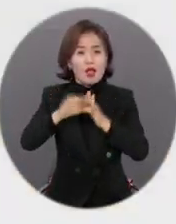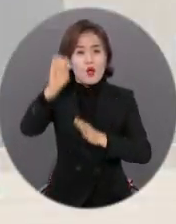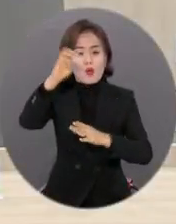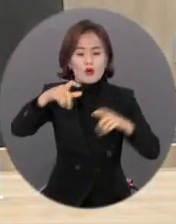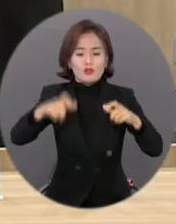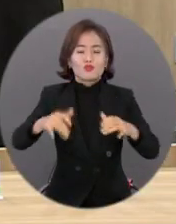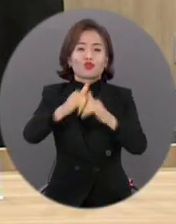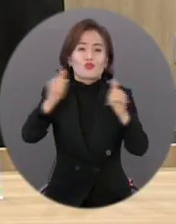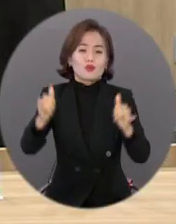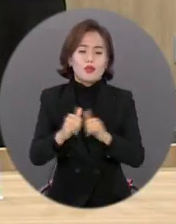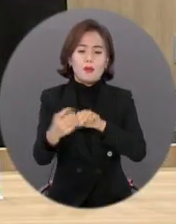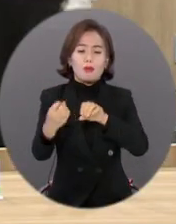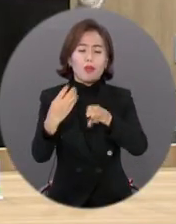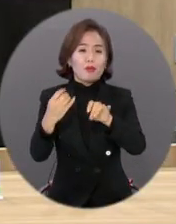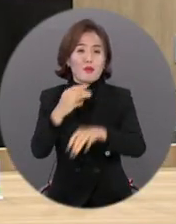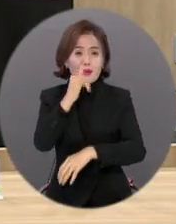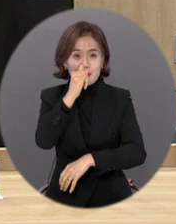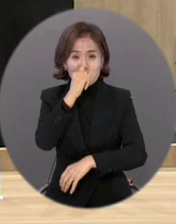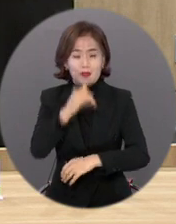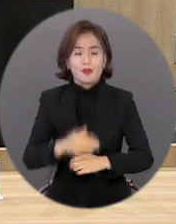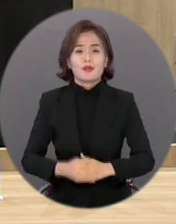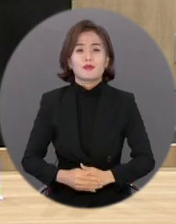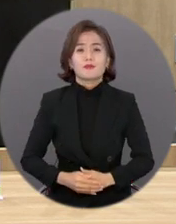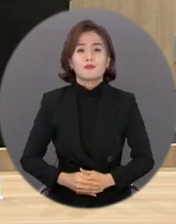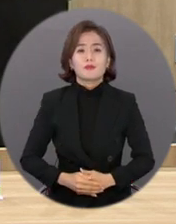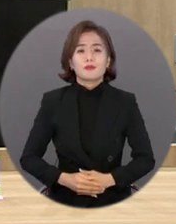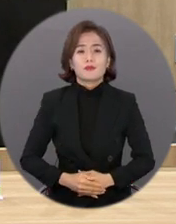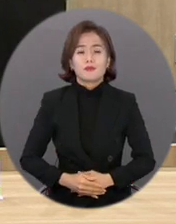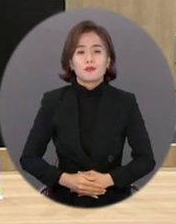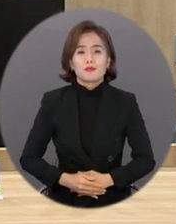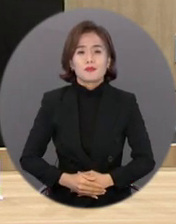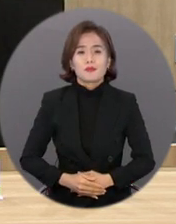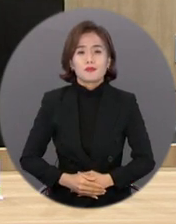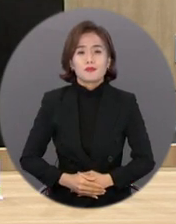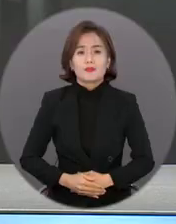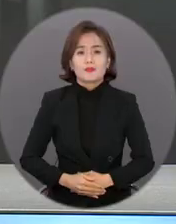광주 지역사회가 화답하고 있습니다. MBC 뉴스 이다현입니다.